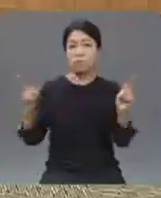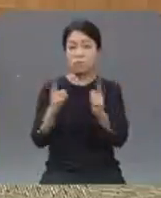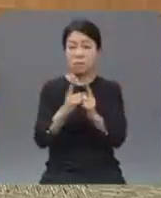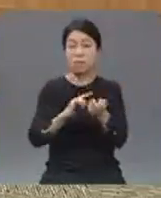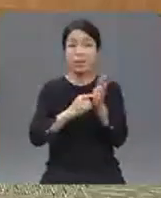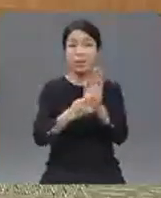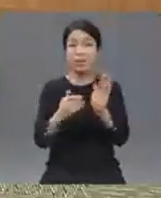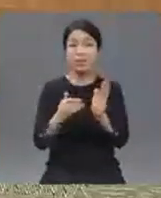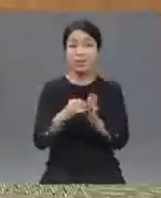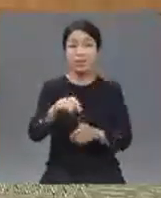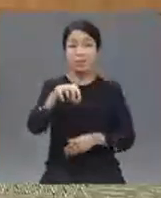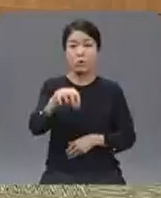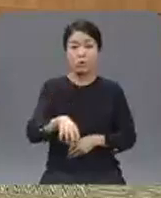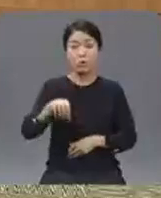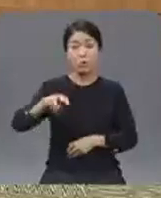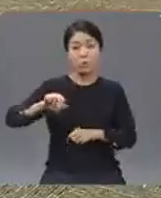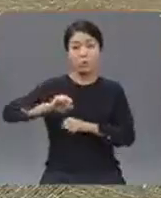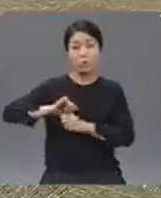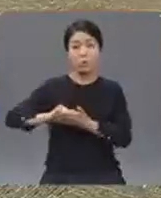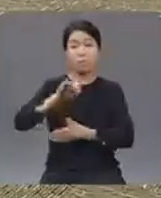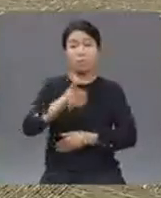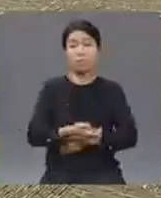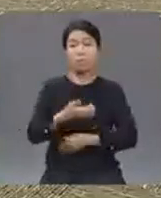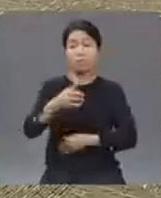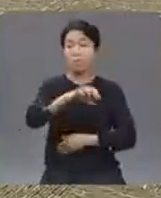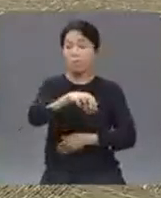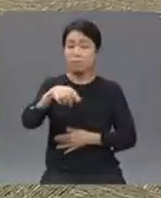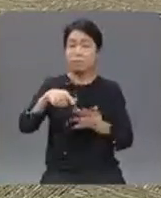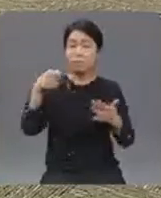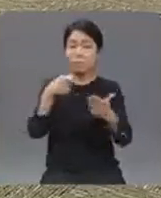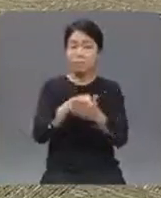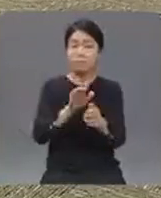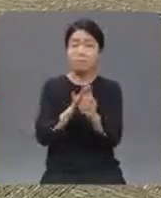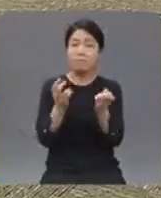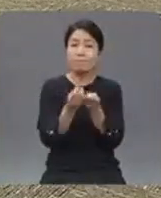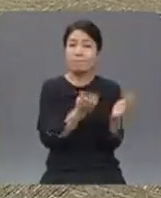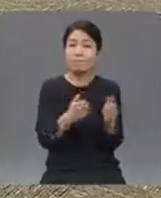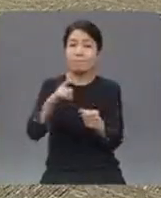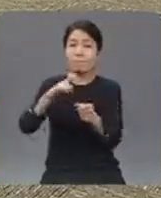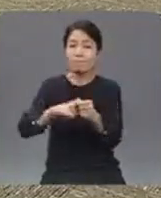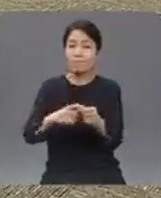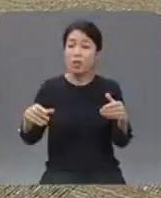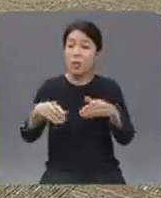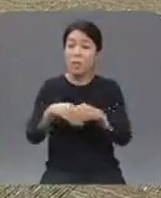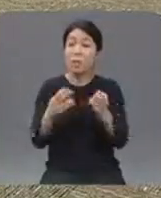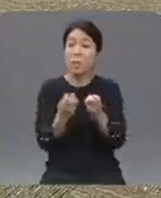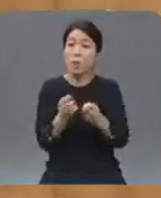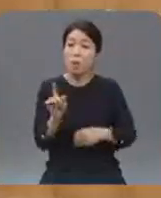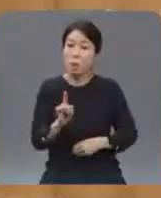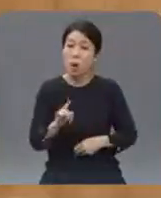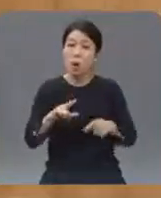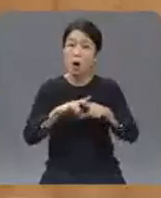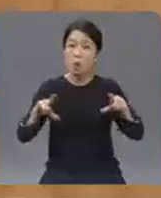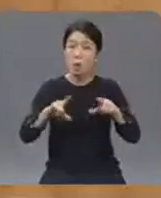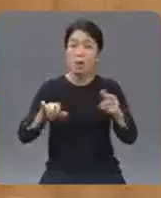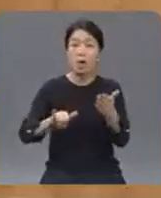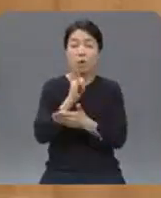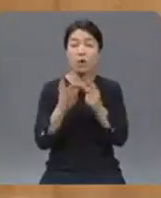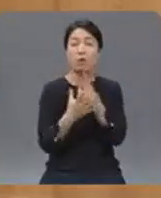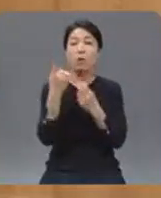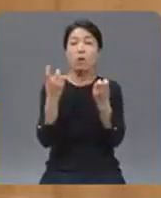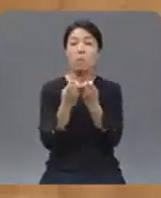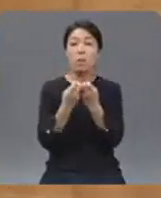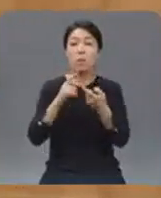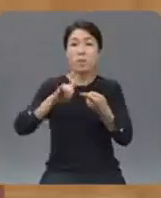밝혔습니다이 자리에서 광주 군공항 이전지 선정과 지원책 마련을 위한 협력 방안과 민간공항 통합 방안